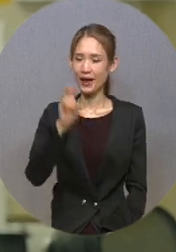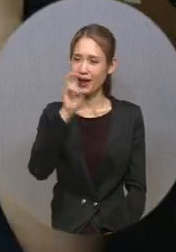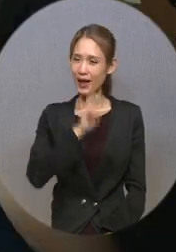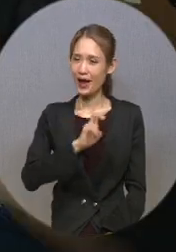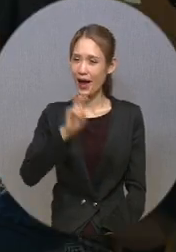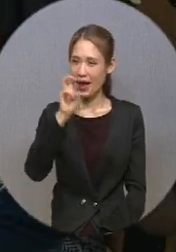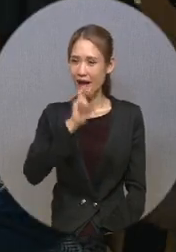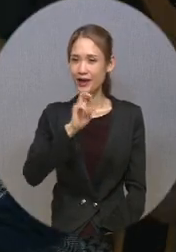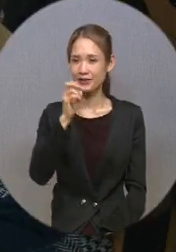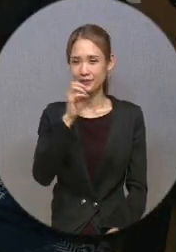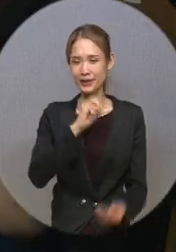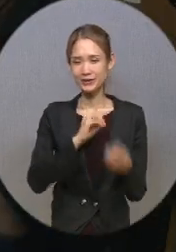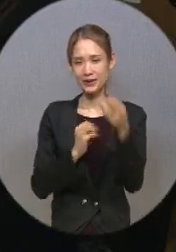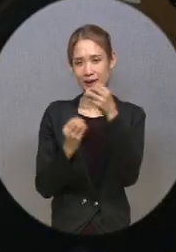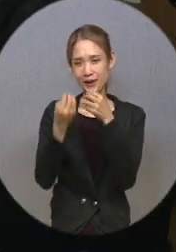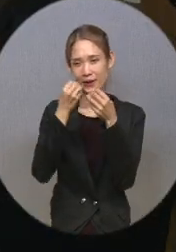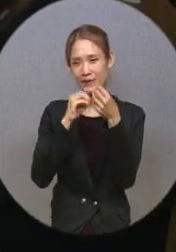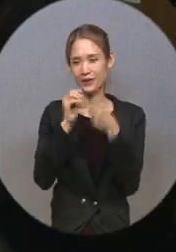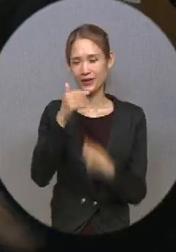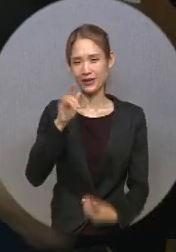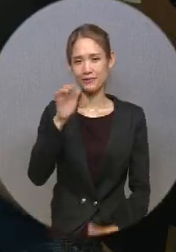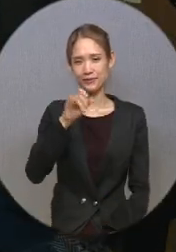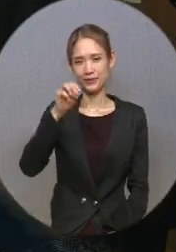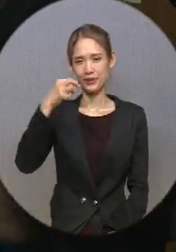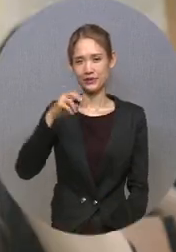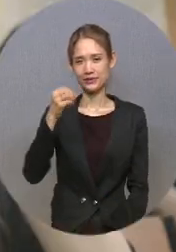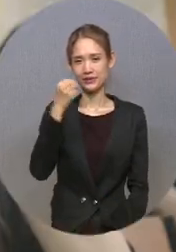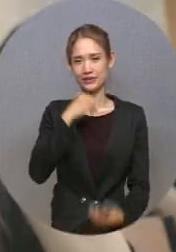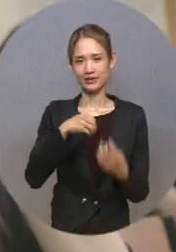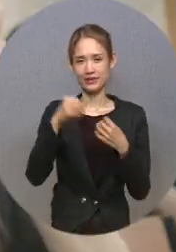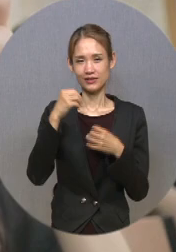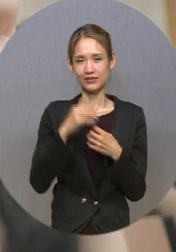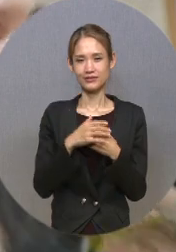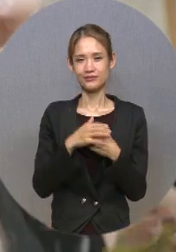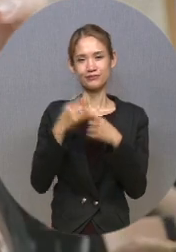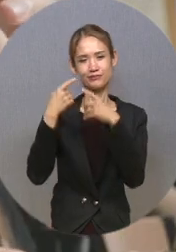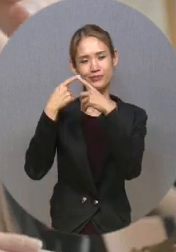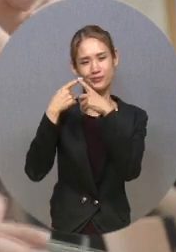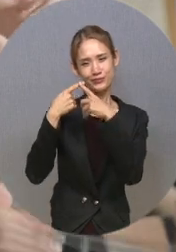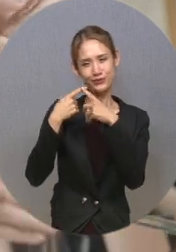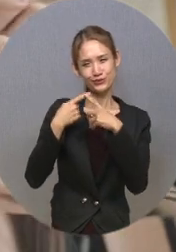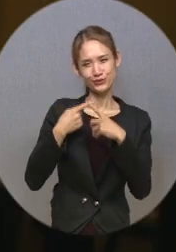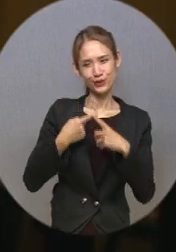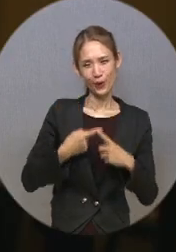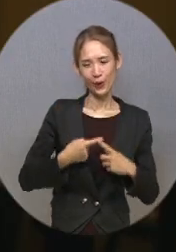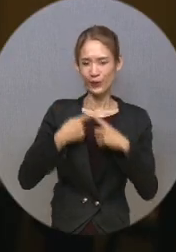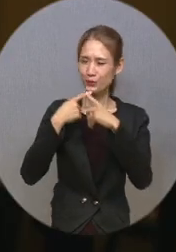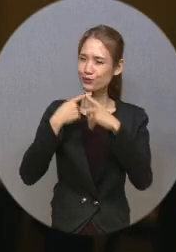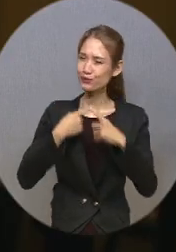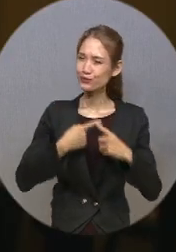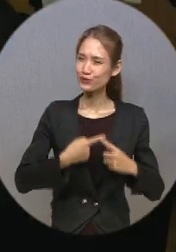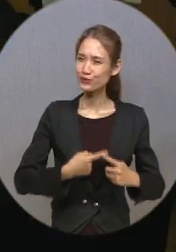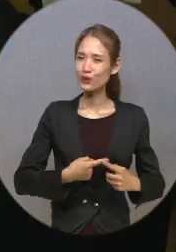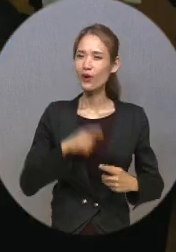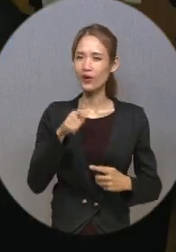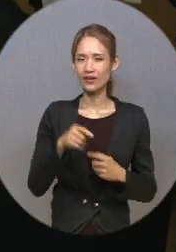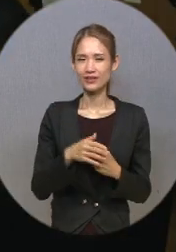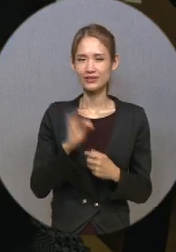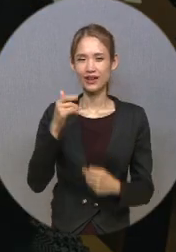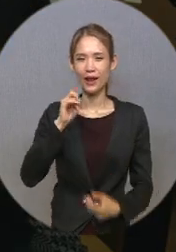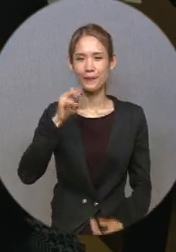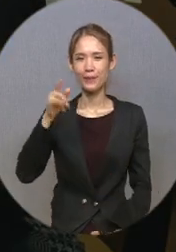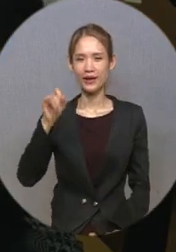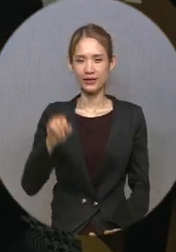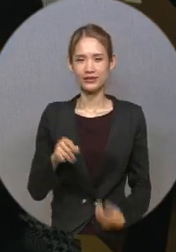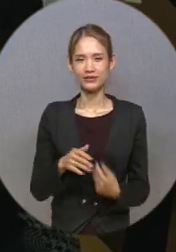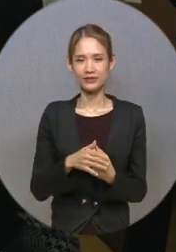쌈밥 남의 멸치, 멸치, 쌈밥 무조건, 무조건이야. 어떤 게? 남의 멸치가.